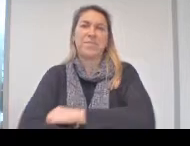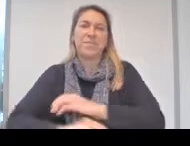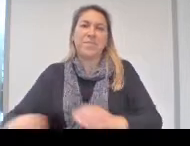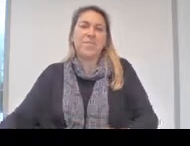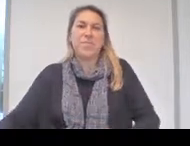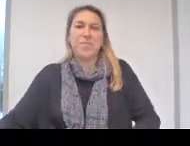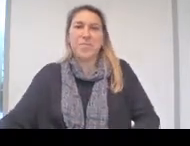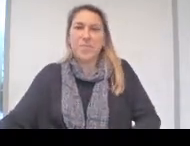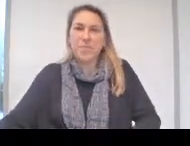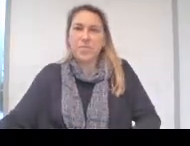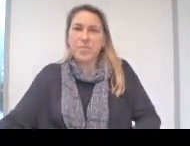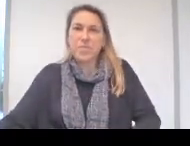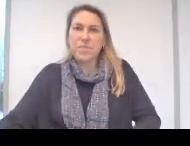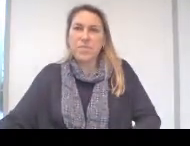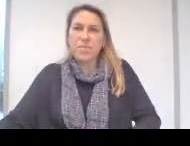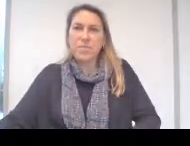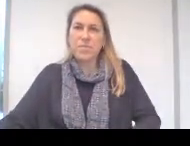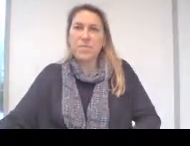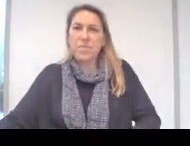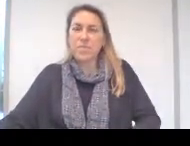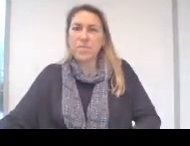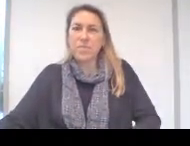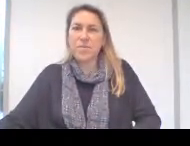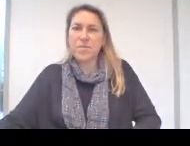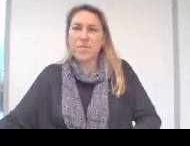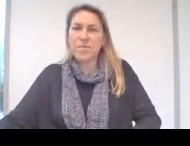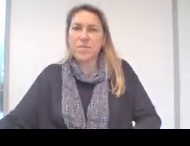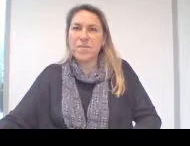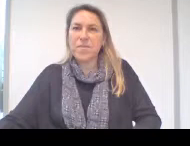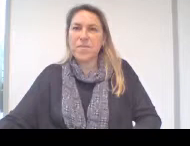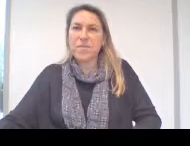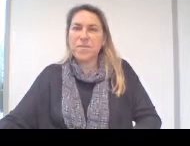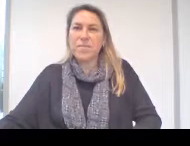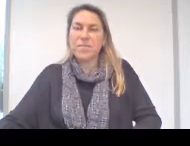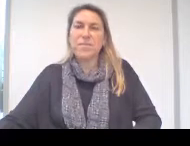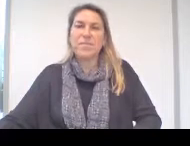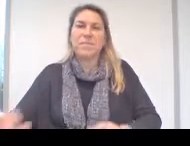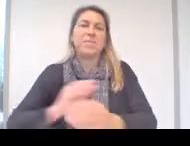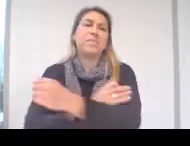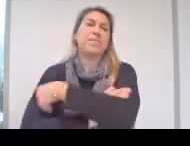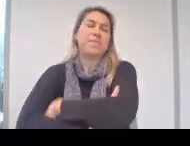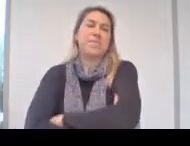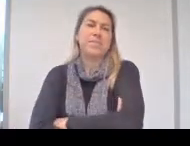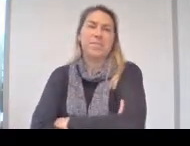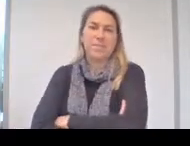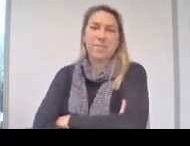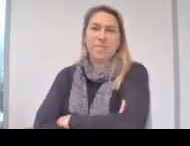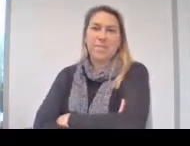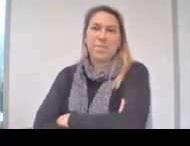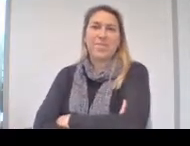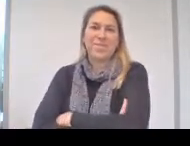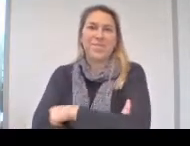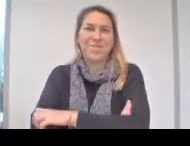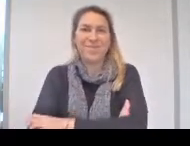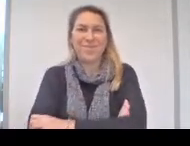par évidemment le secteur de l'hôtellerie ou de la restauration, mais pas que, jusqu'au master. Alors, j'ai vu passer une question dans le chat